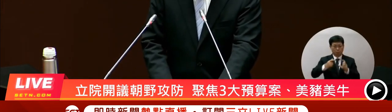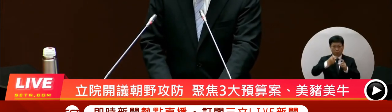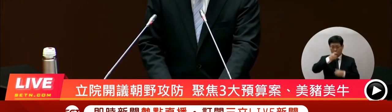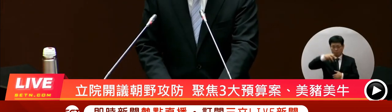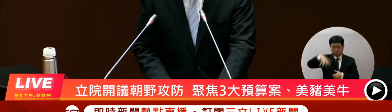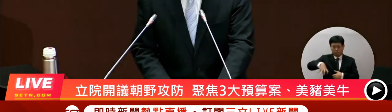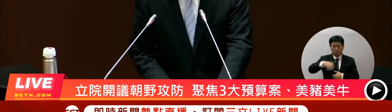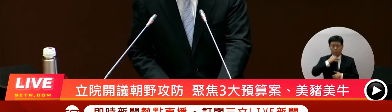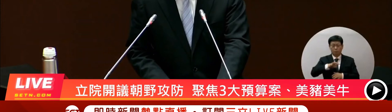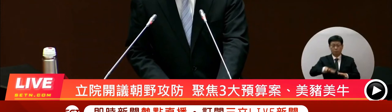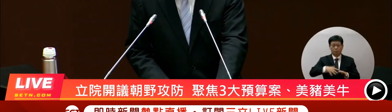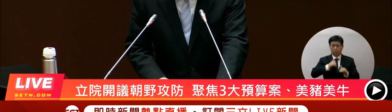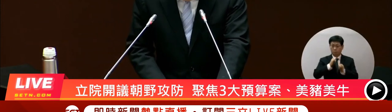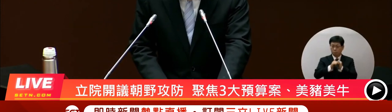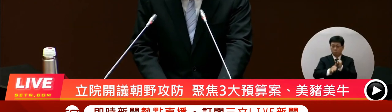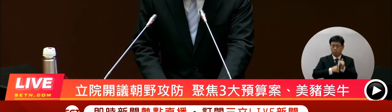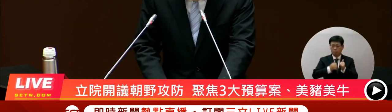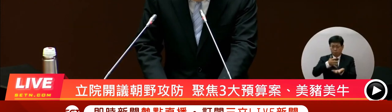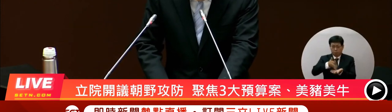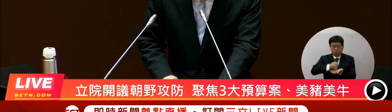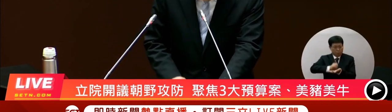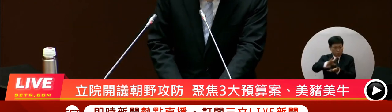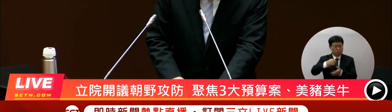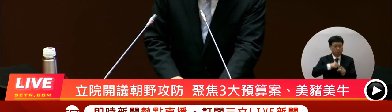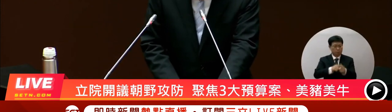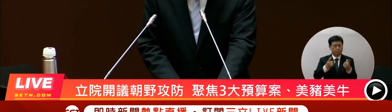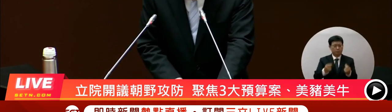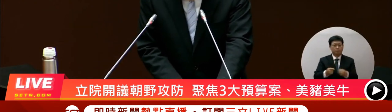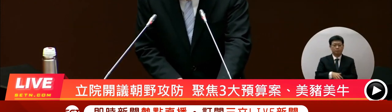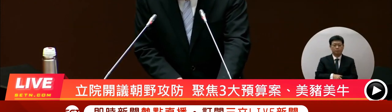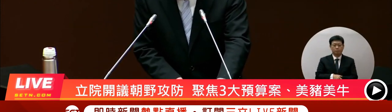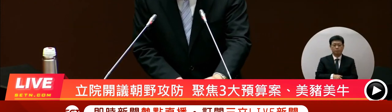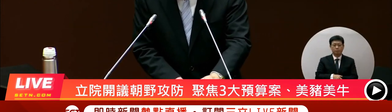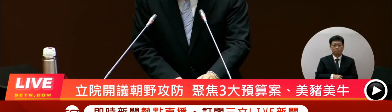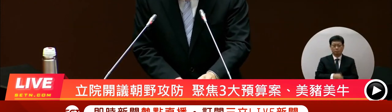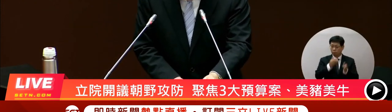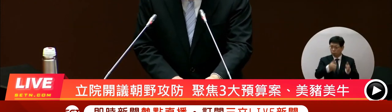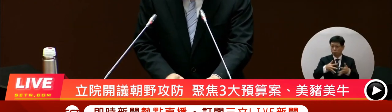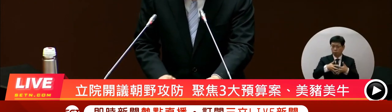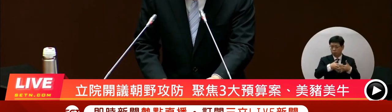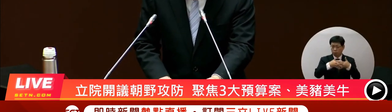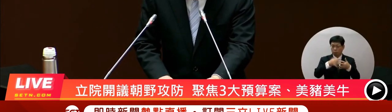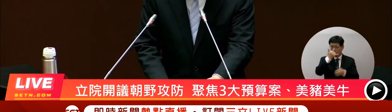府向国人同胞的报告，要放宽美猪